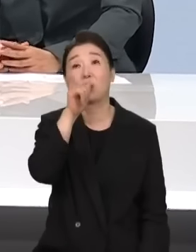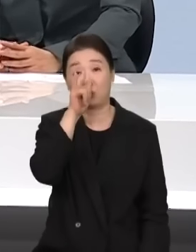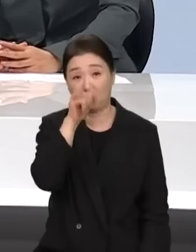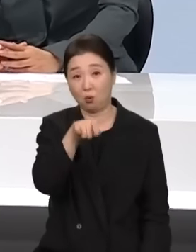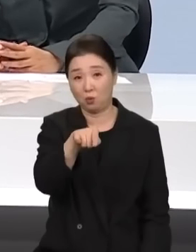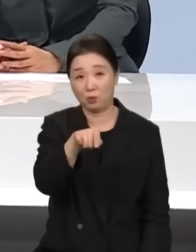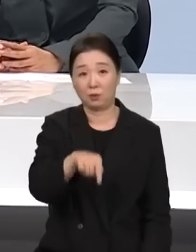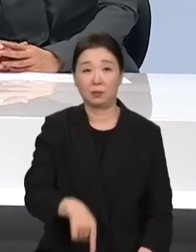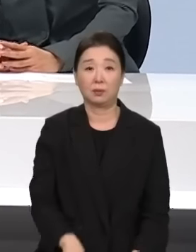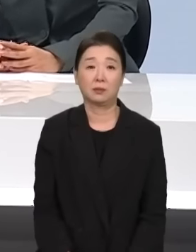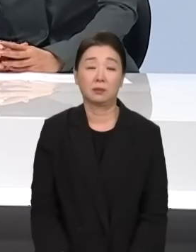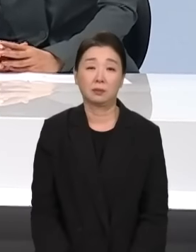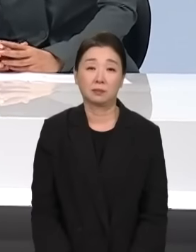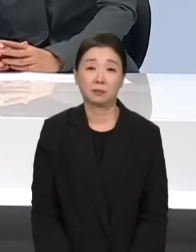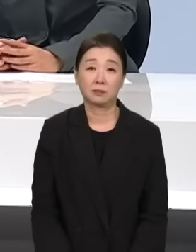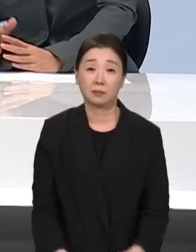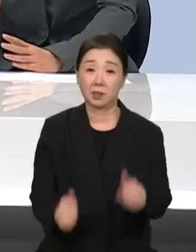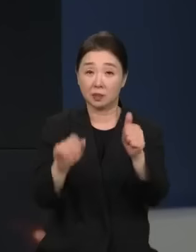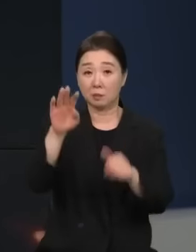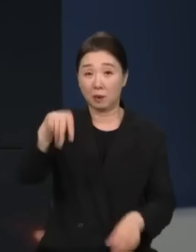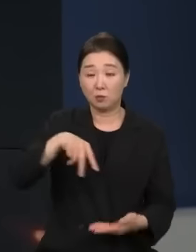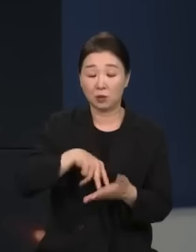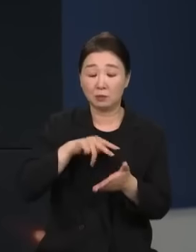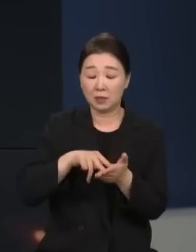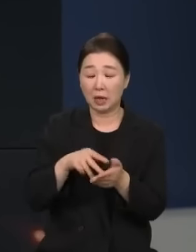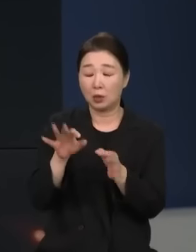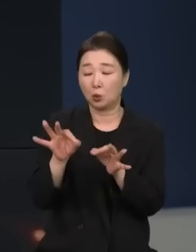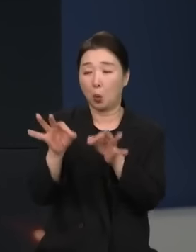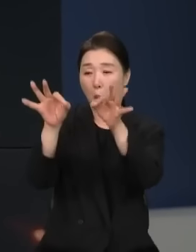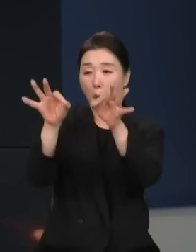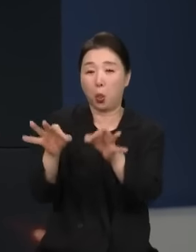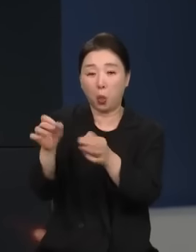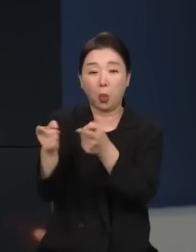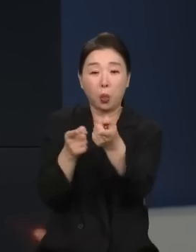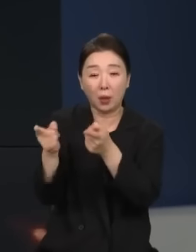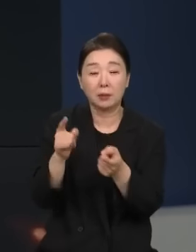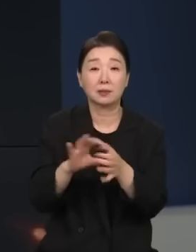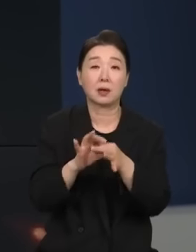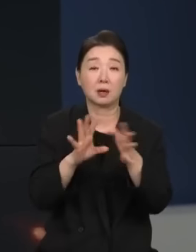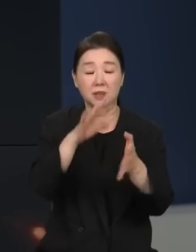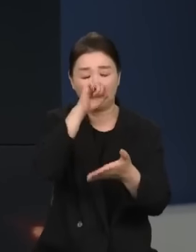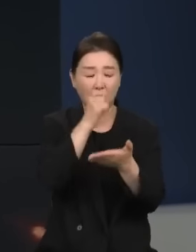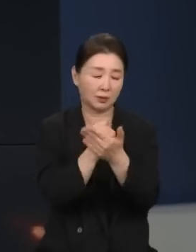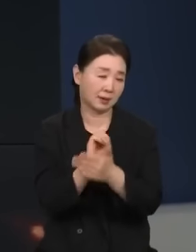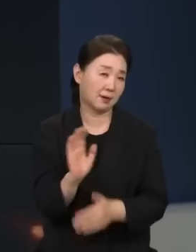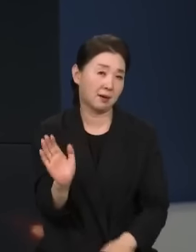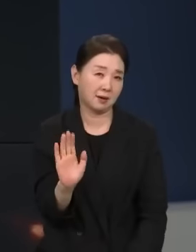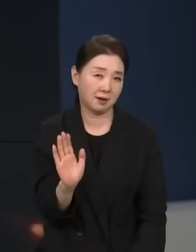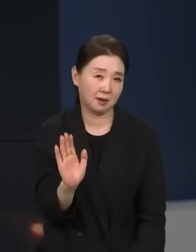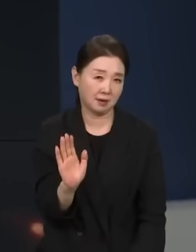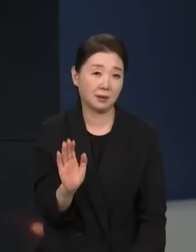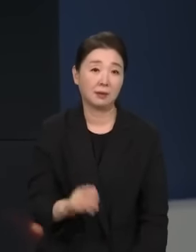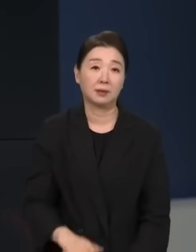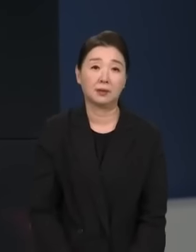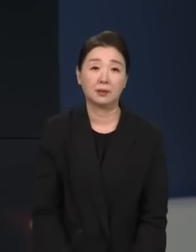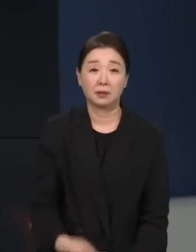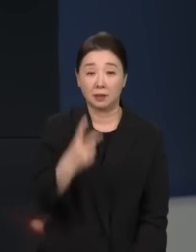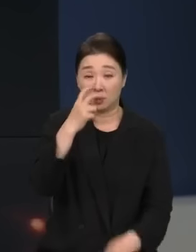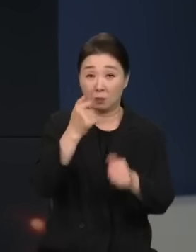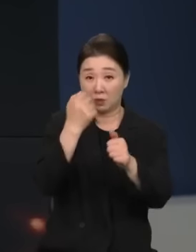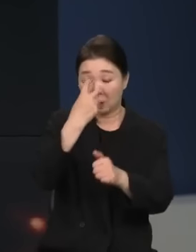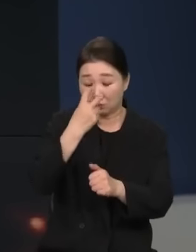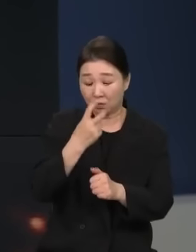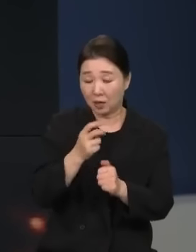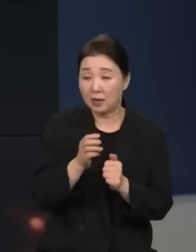알려지기도 했습니다이 재판부는 시세 조종과 상관없는 정상적인 걸로 보기는 어렵다 이렇게 판단했는데요 검찰